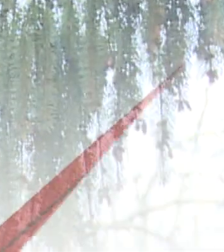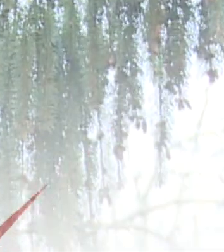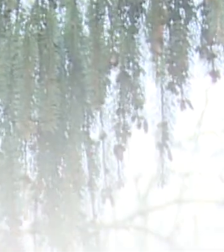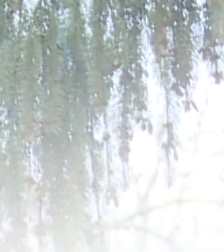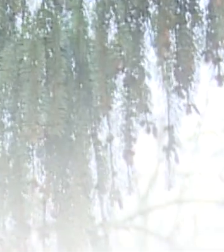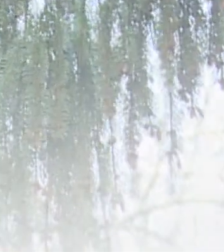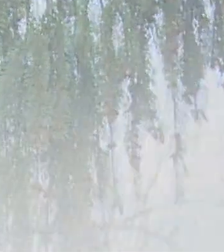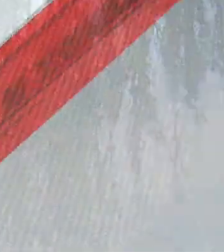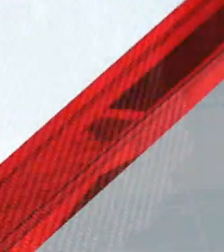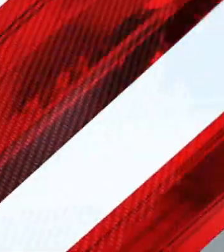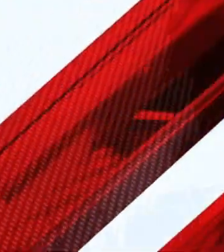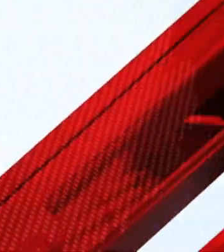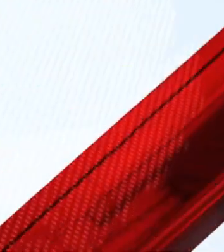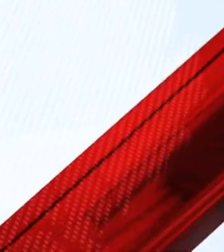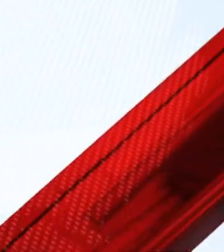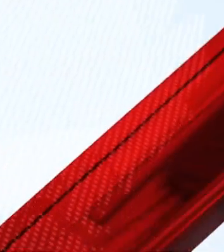самаадчування.